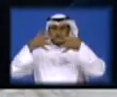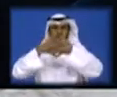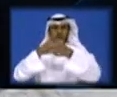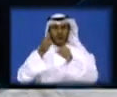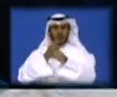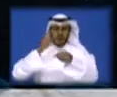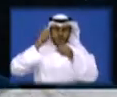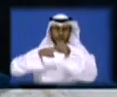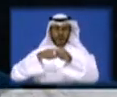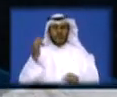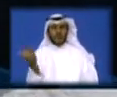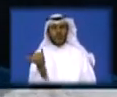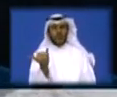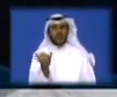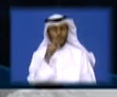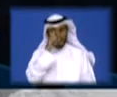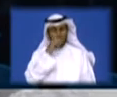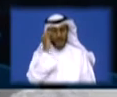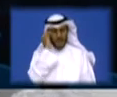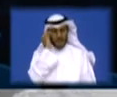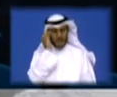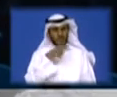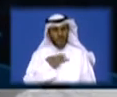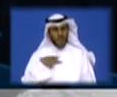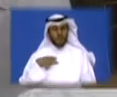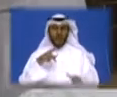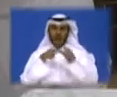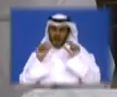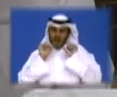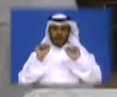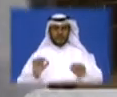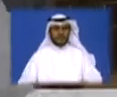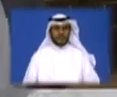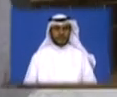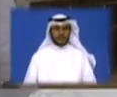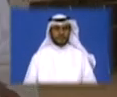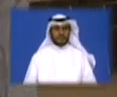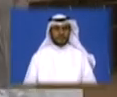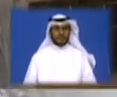بعنوان الحاجة إلى تصميم معايير حوكمة خليجية. أنا أعتقد أن